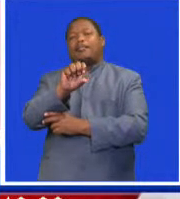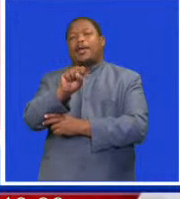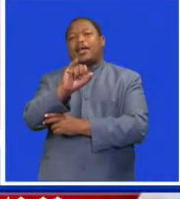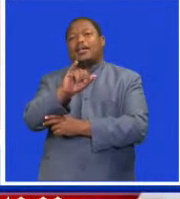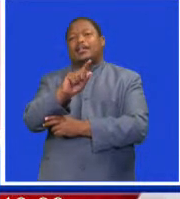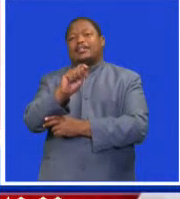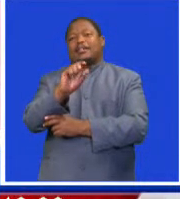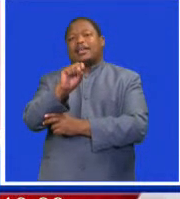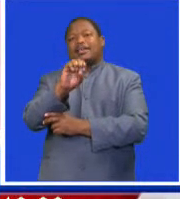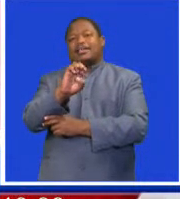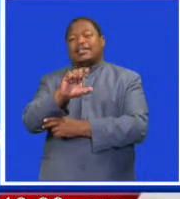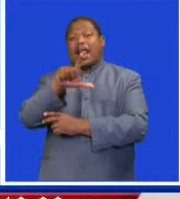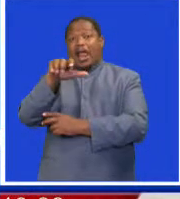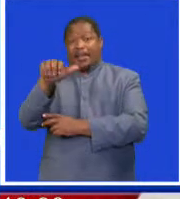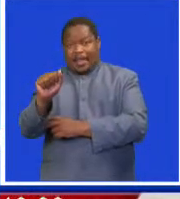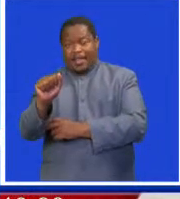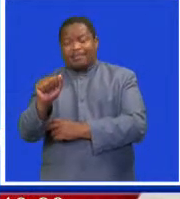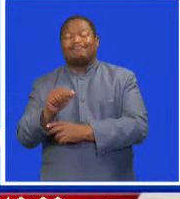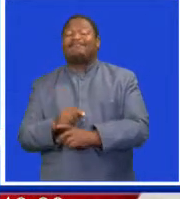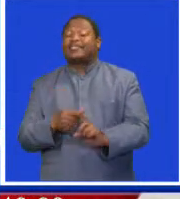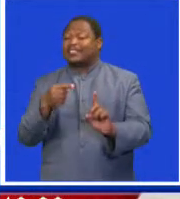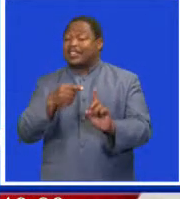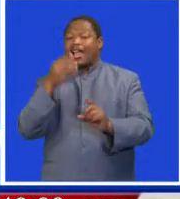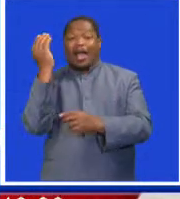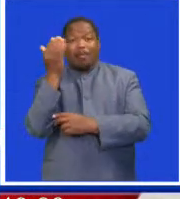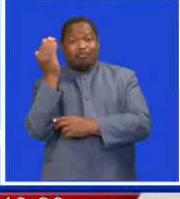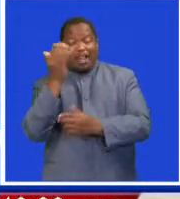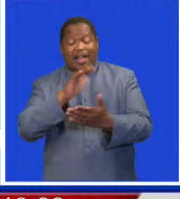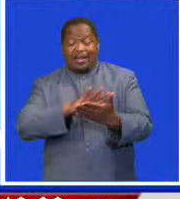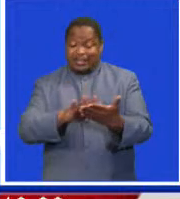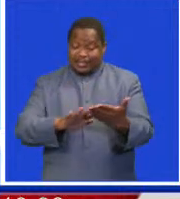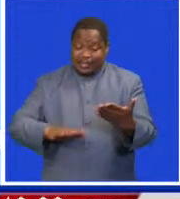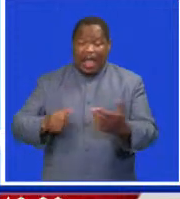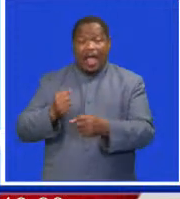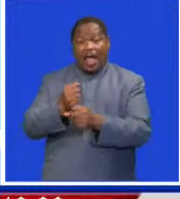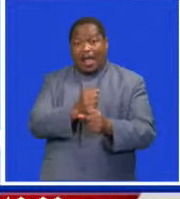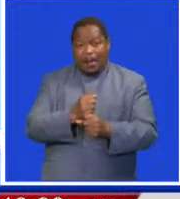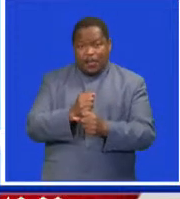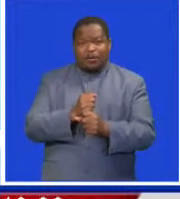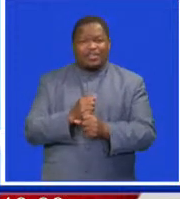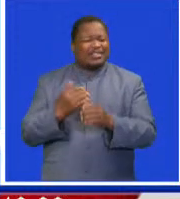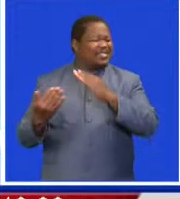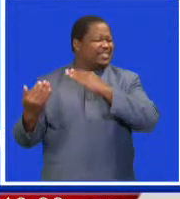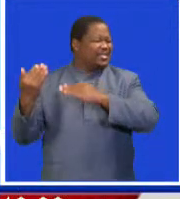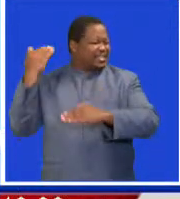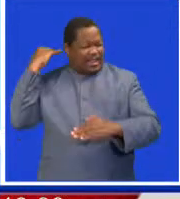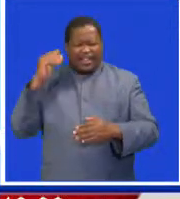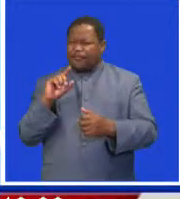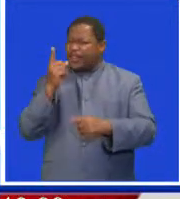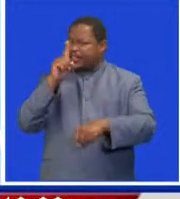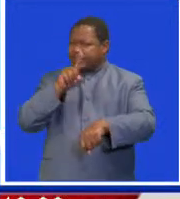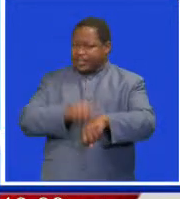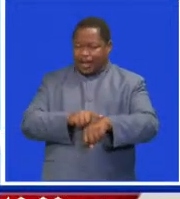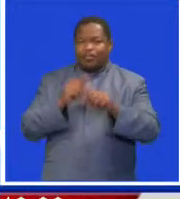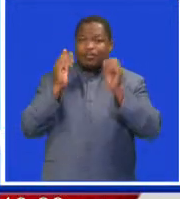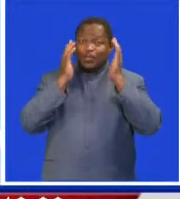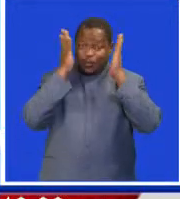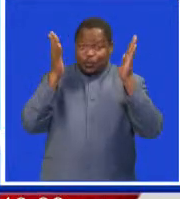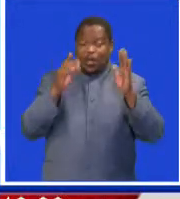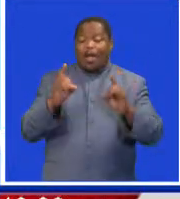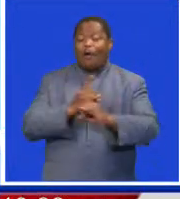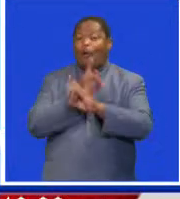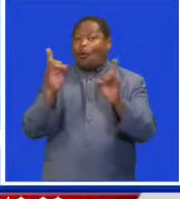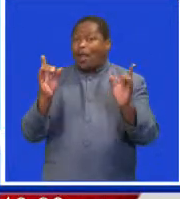evela seSwatini wachaza kabanti nangembono wayo ke inkosi isomhlolo kanti ke njengoba lomhla sive semaswati